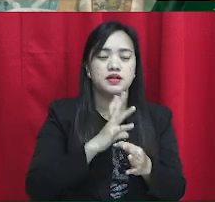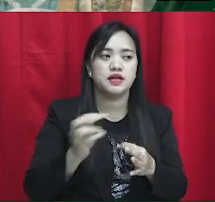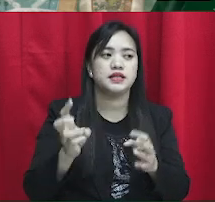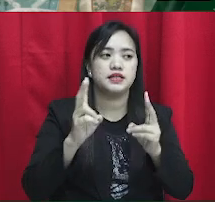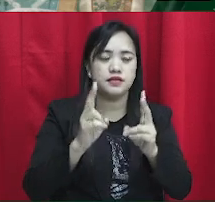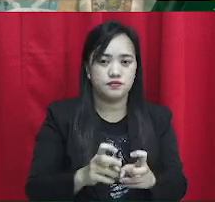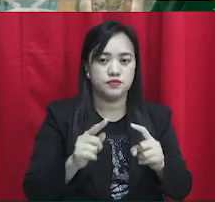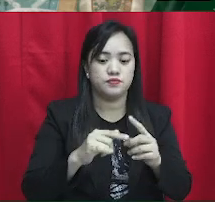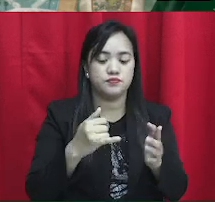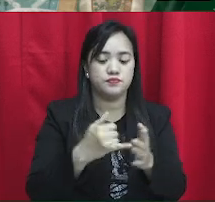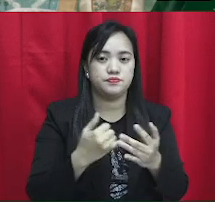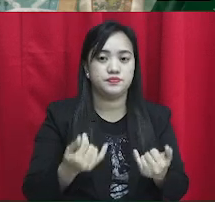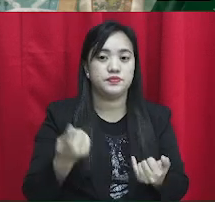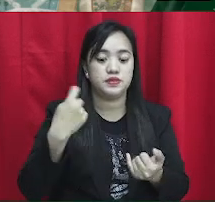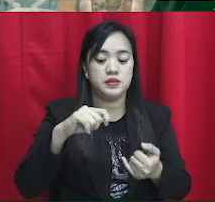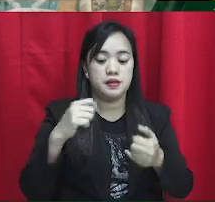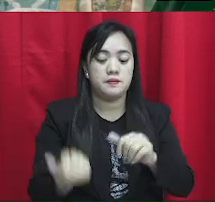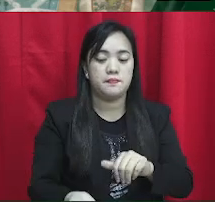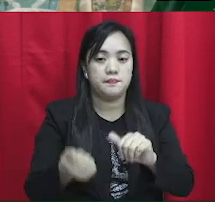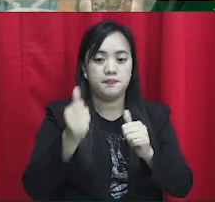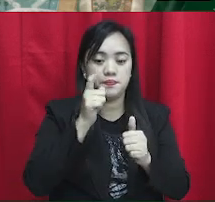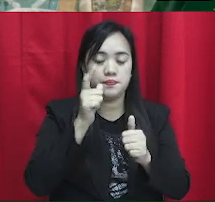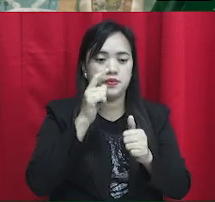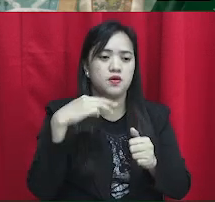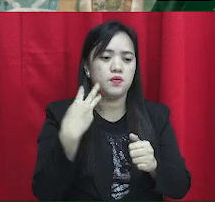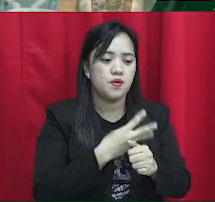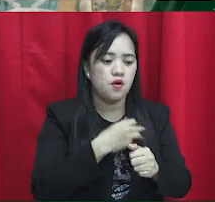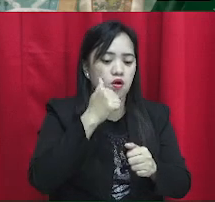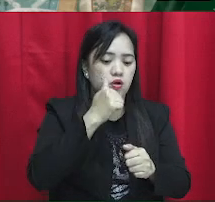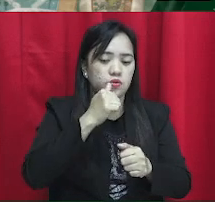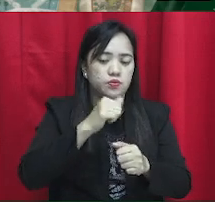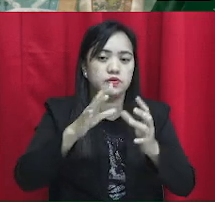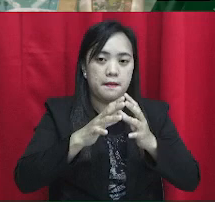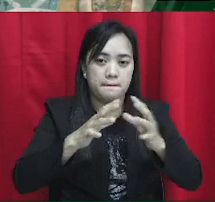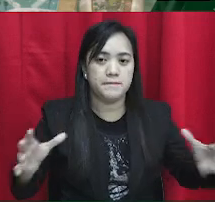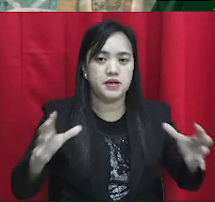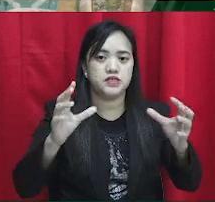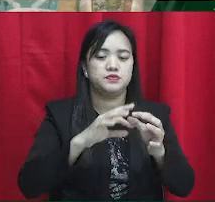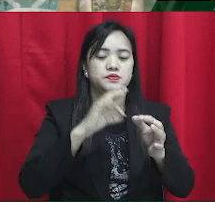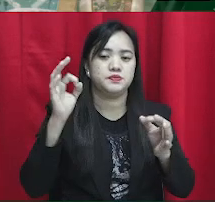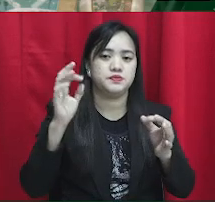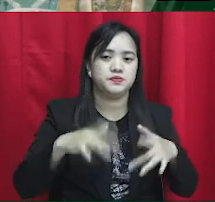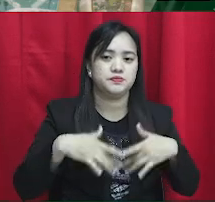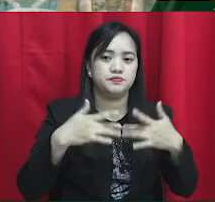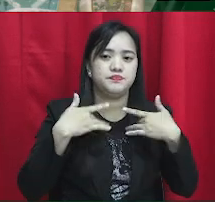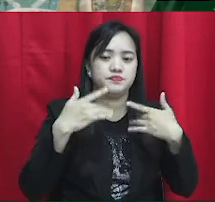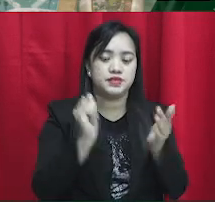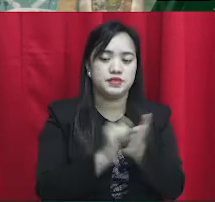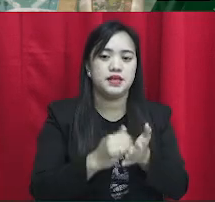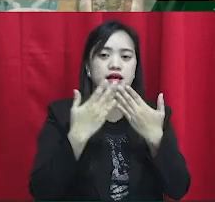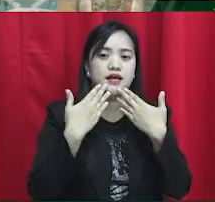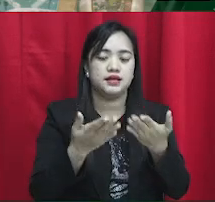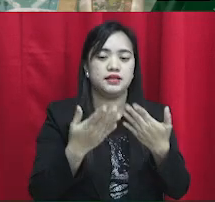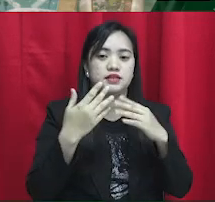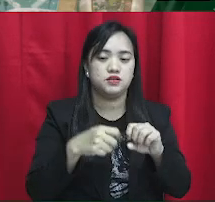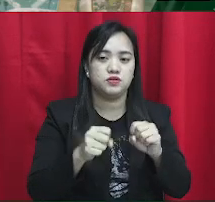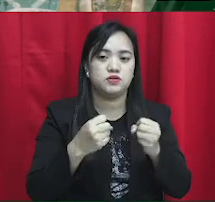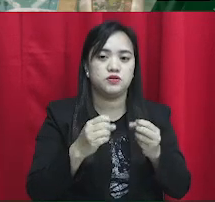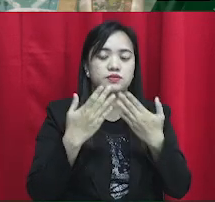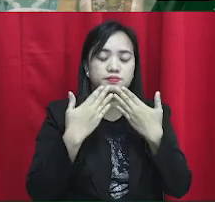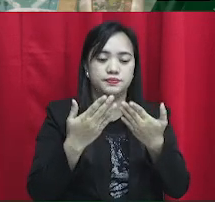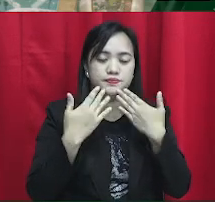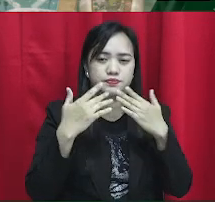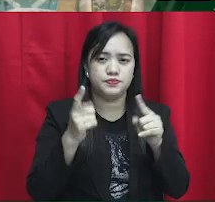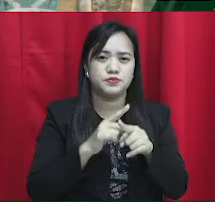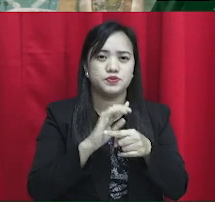Lalo na dito sa ating Baptist lunch, we're always receiving a bunch of spiritual lunch. Amen. Muli, maraming salamat po sa iyong po pagsubaybay, sa